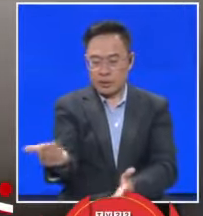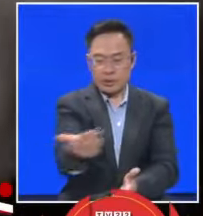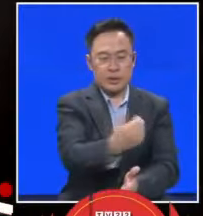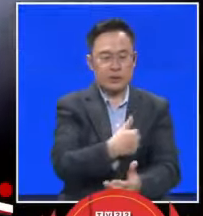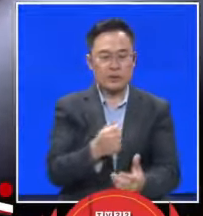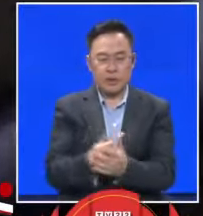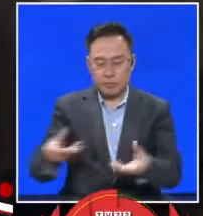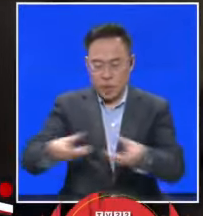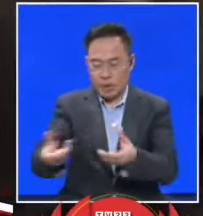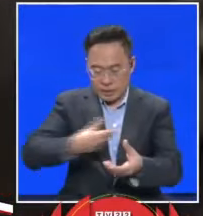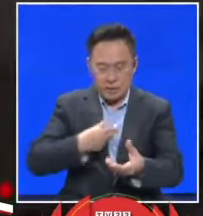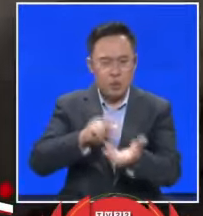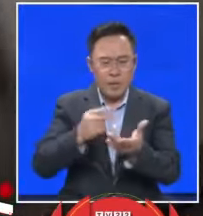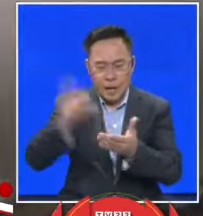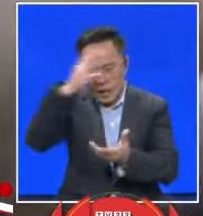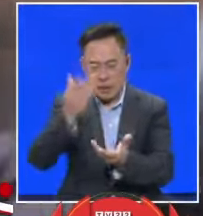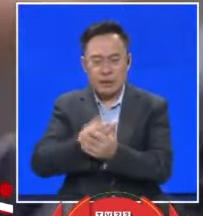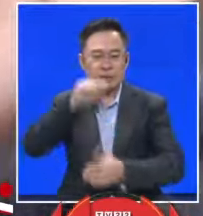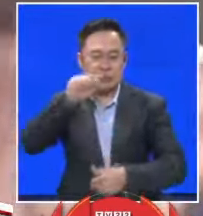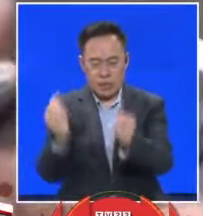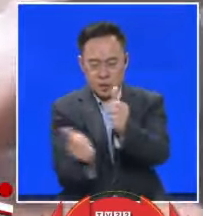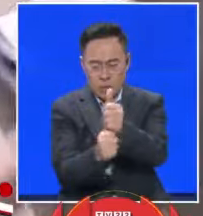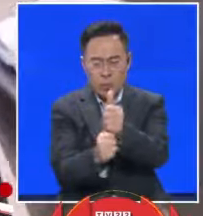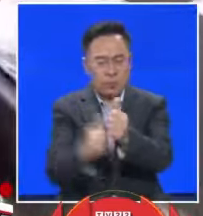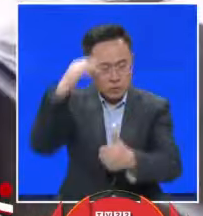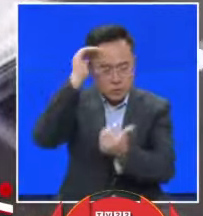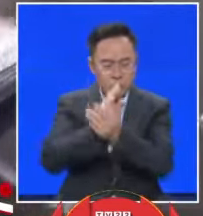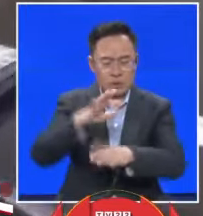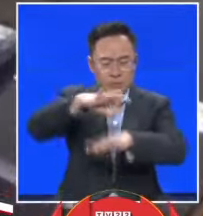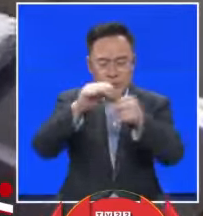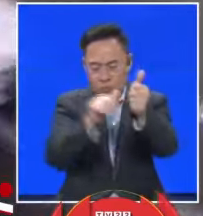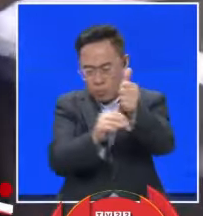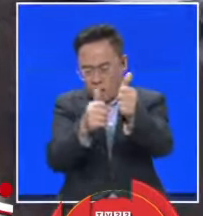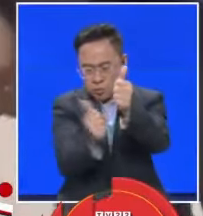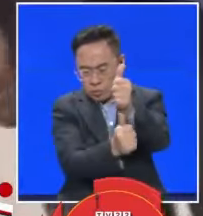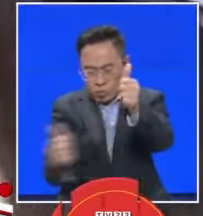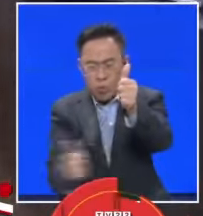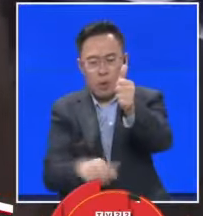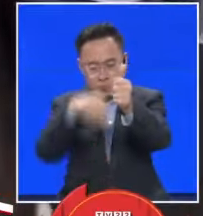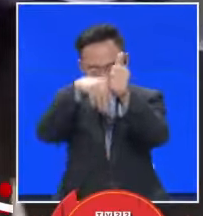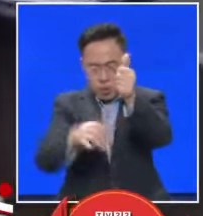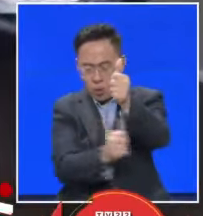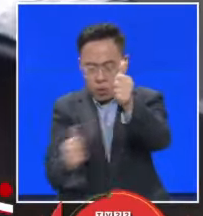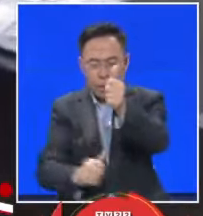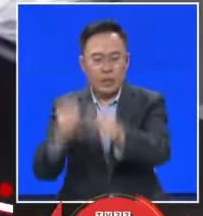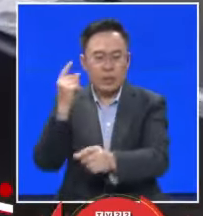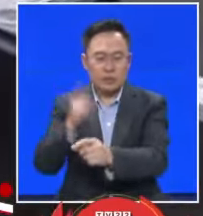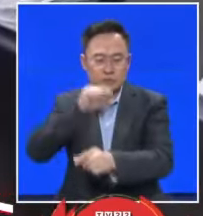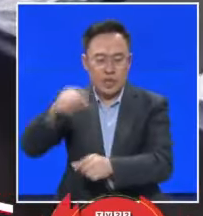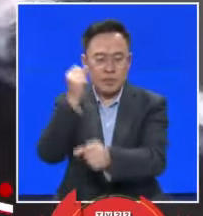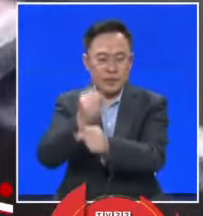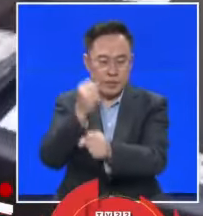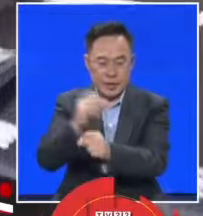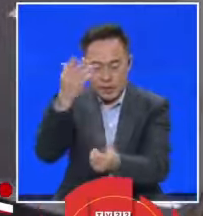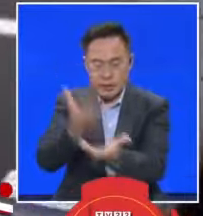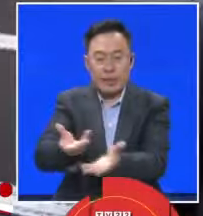ราชการโดยมิชอบให้ตนเองหรือผู้อื่นรับประโยชน์ที่ไม่ควรได้หรือเป็นเหตุให้ผู้อื่นรับความเสียหายก็เลยตั้งคณะกรรมการสืบสวน